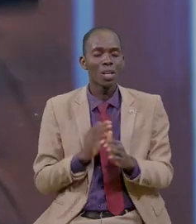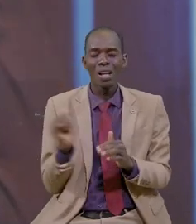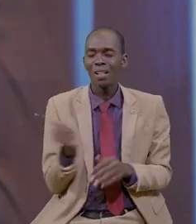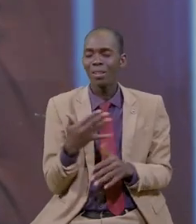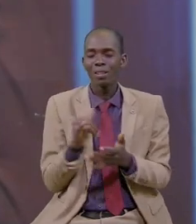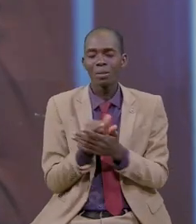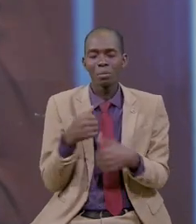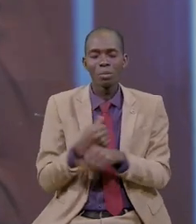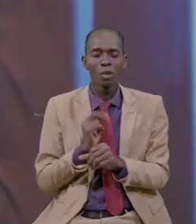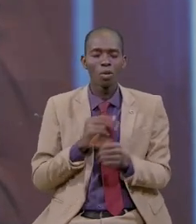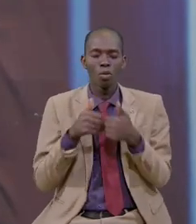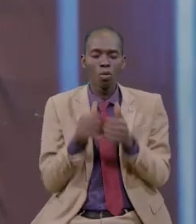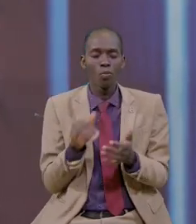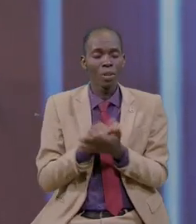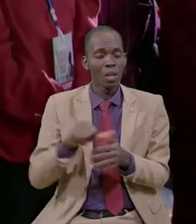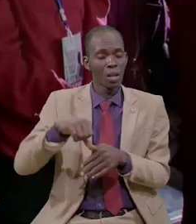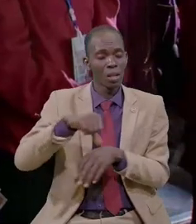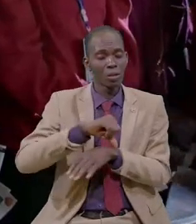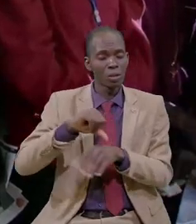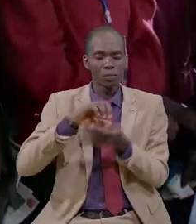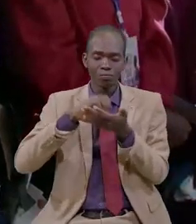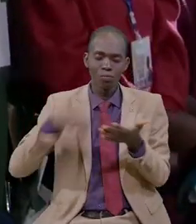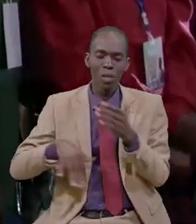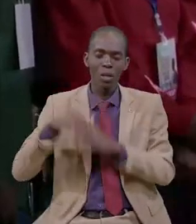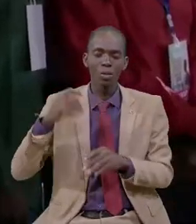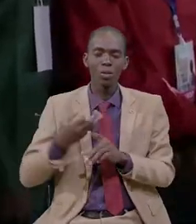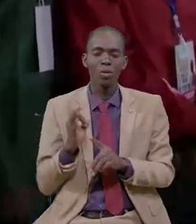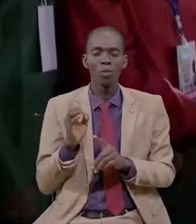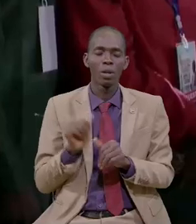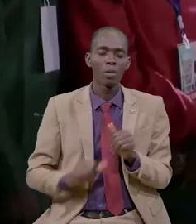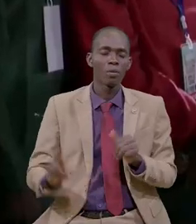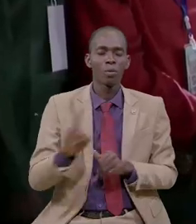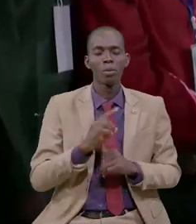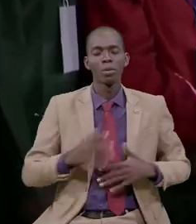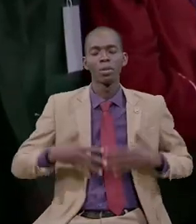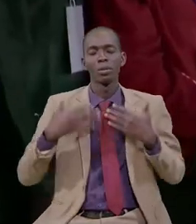onction annule cela de nos vies au nom de Jésus.